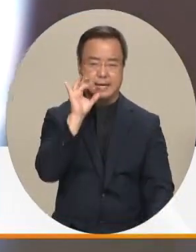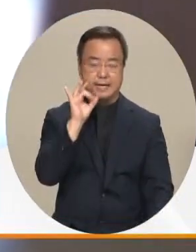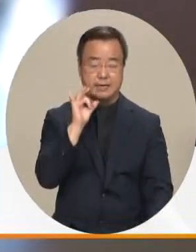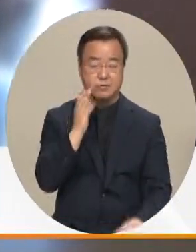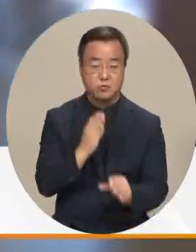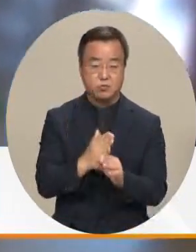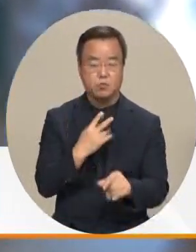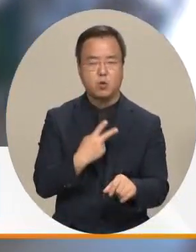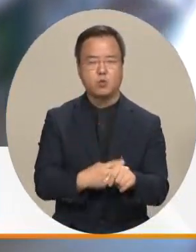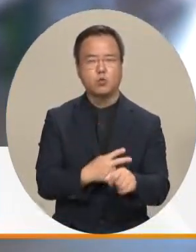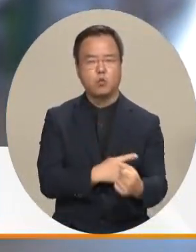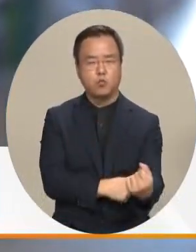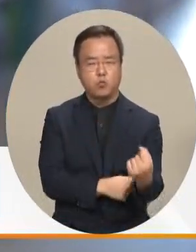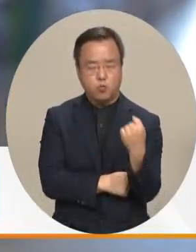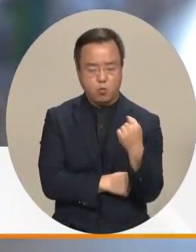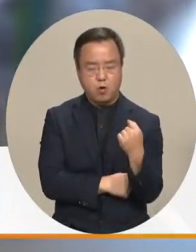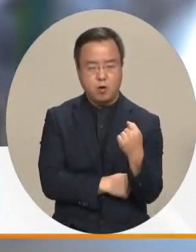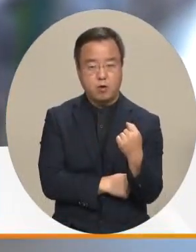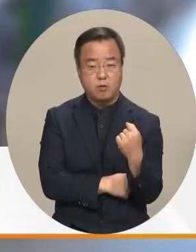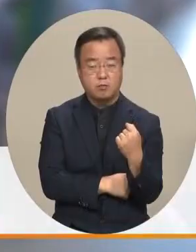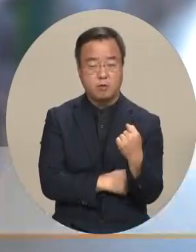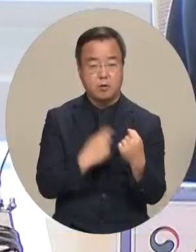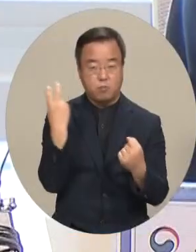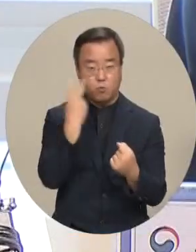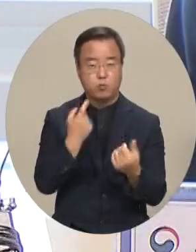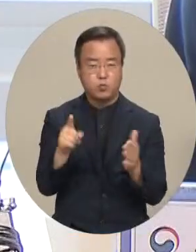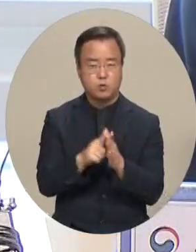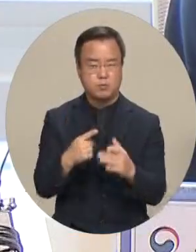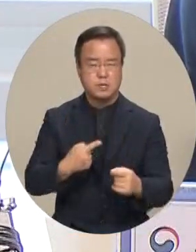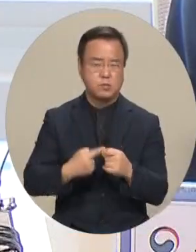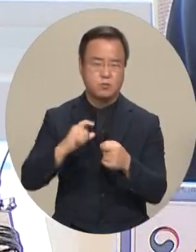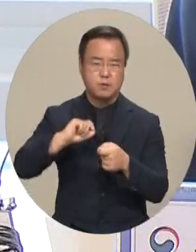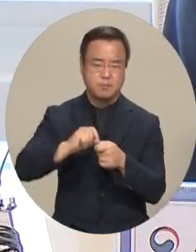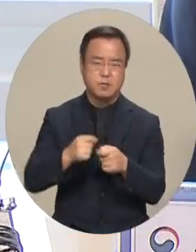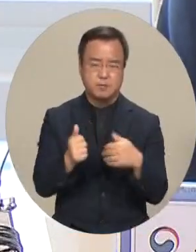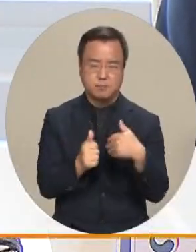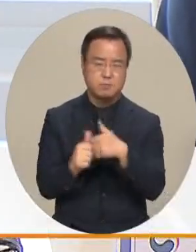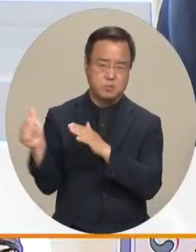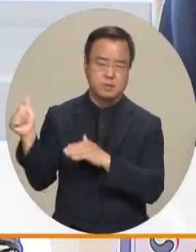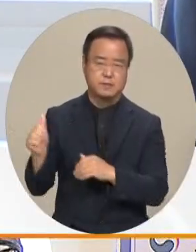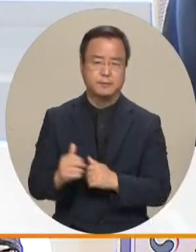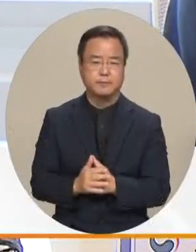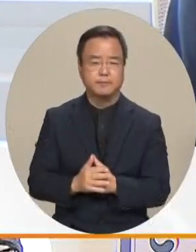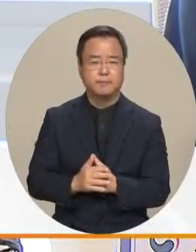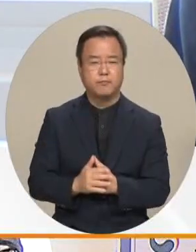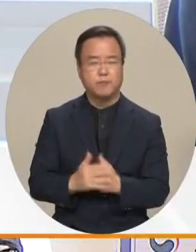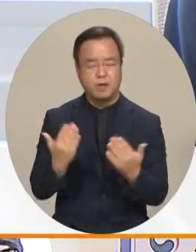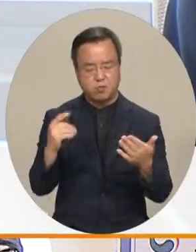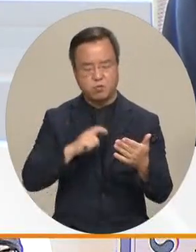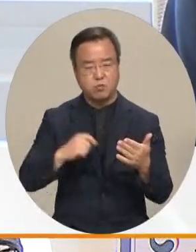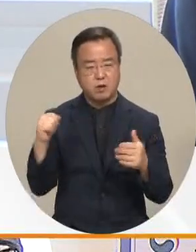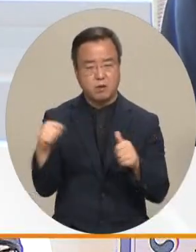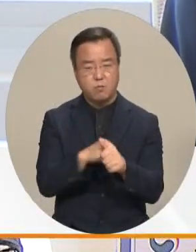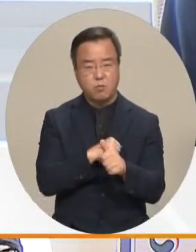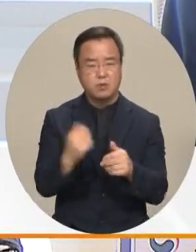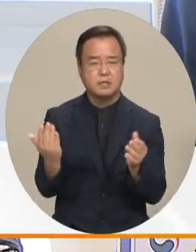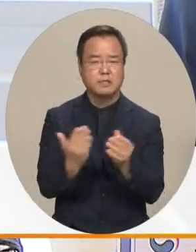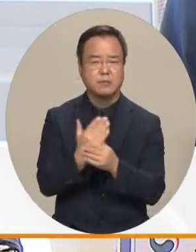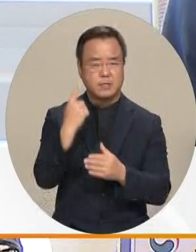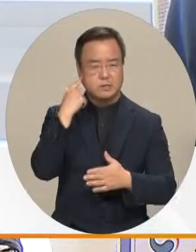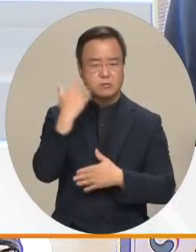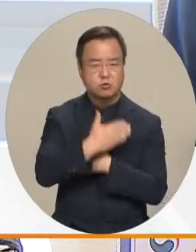내릴 수 있는 가장 높은 수준의 징계를 내린 겁니다 교내 폭행 사건으로 정신적 육체적 상처를 입으신